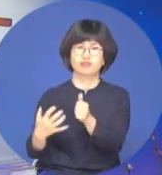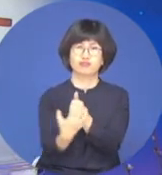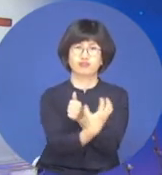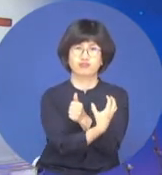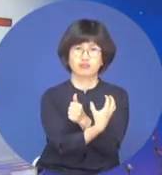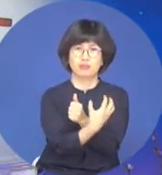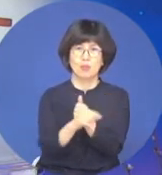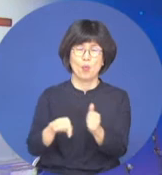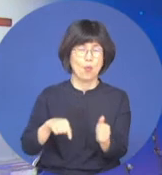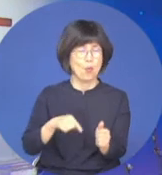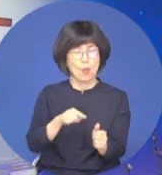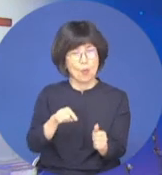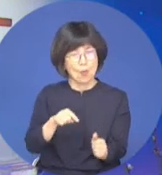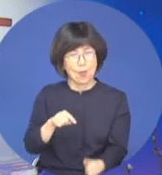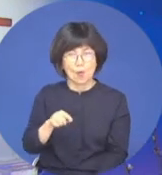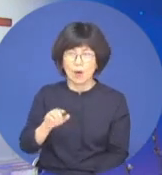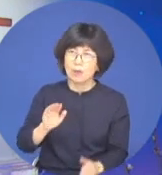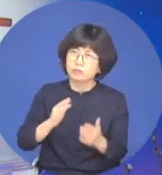말이죠.